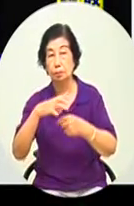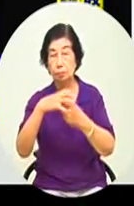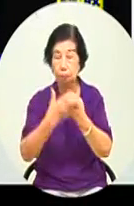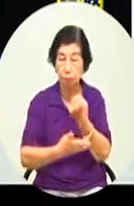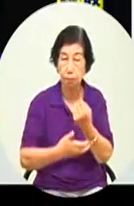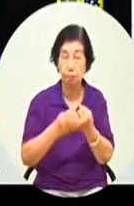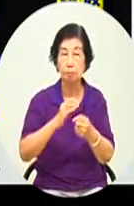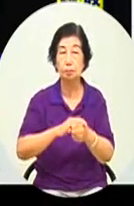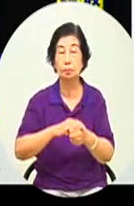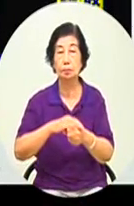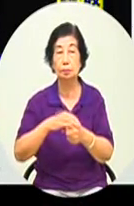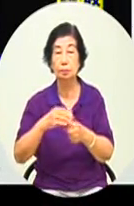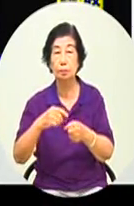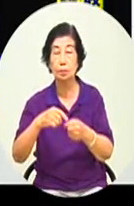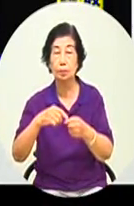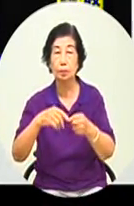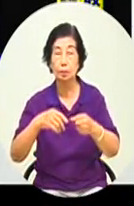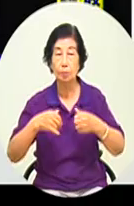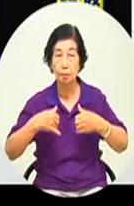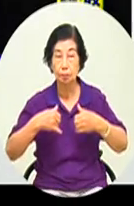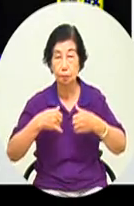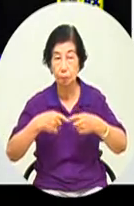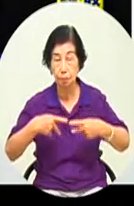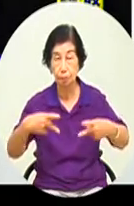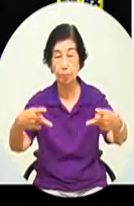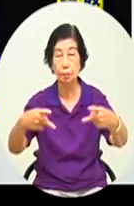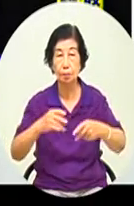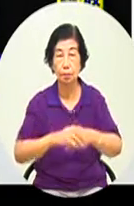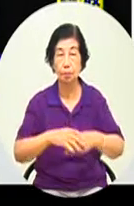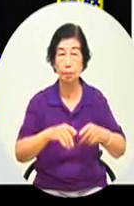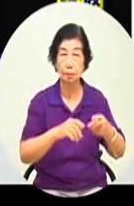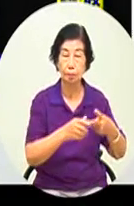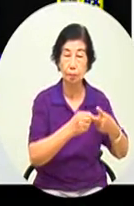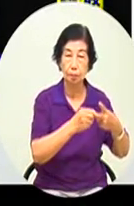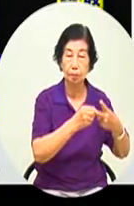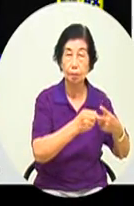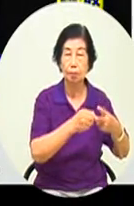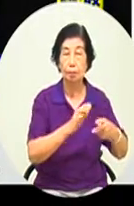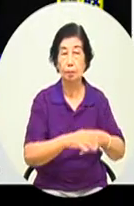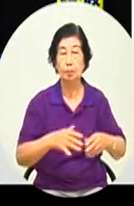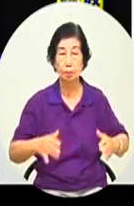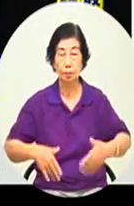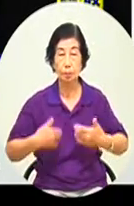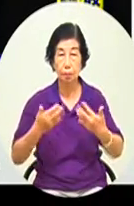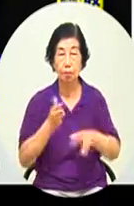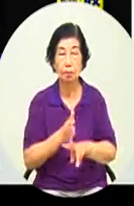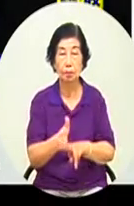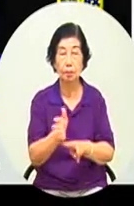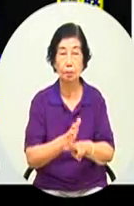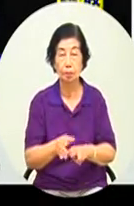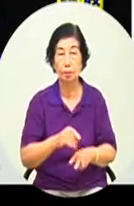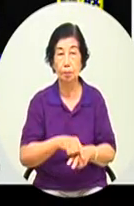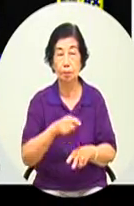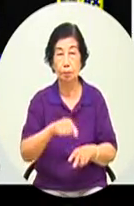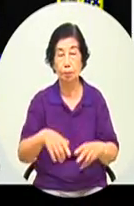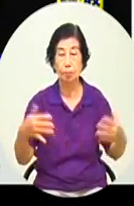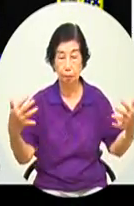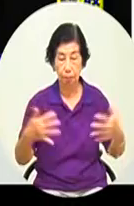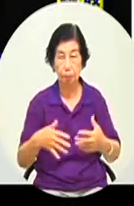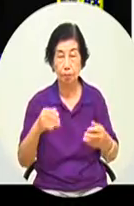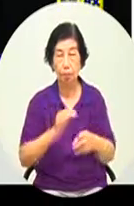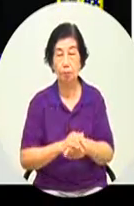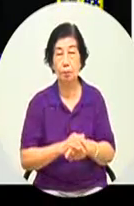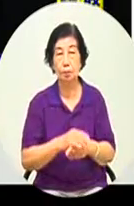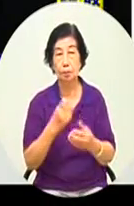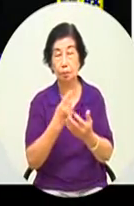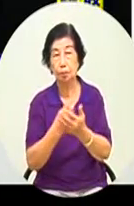啦，哈。那当然，这个议题哈，也在啊，我们议会都跟各局处哈，跟咱的捷运